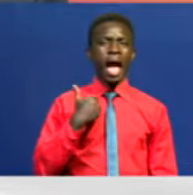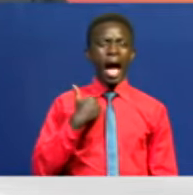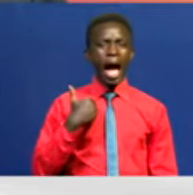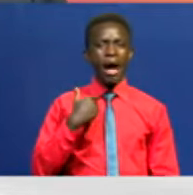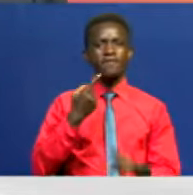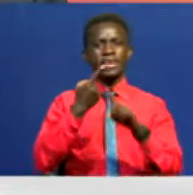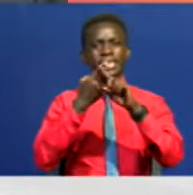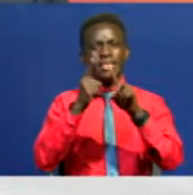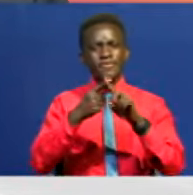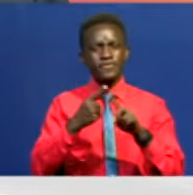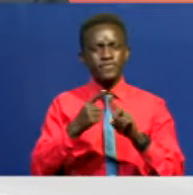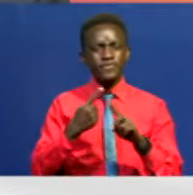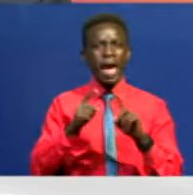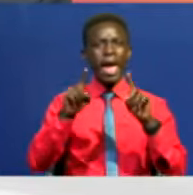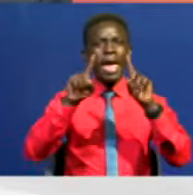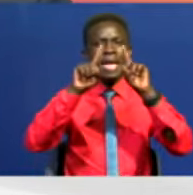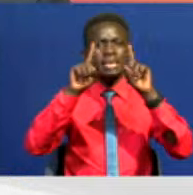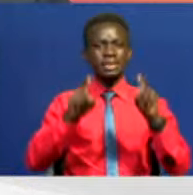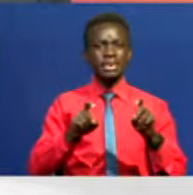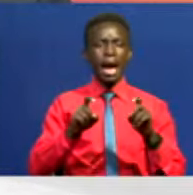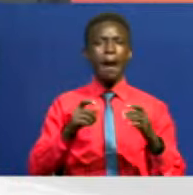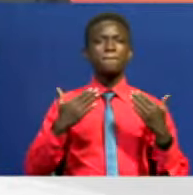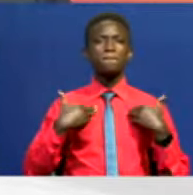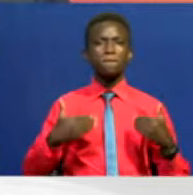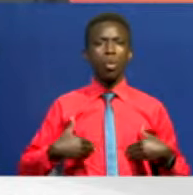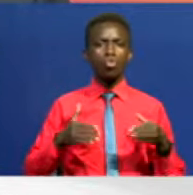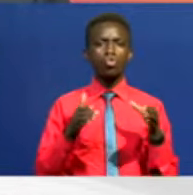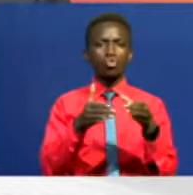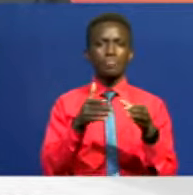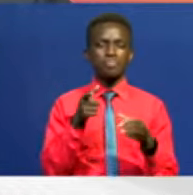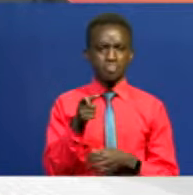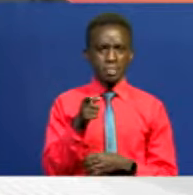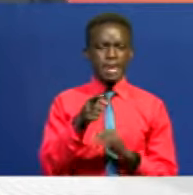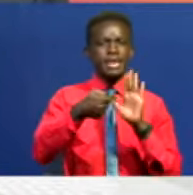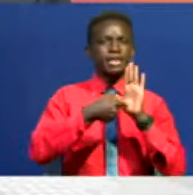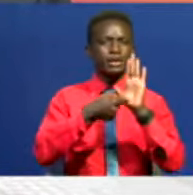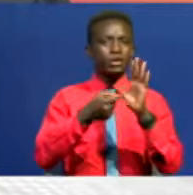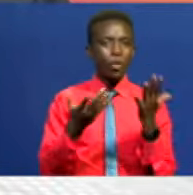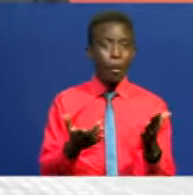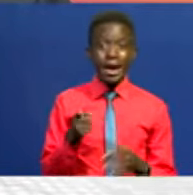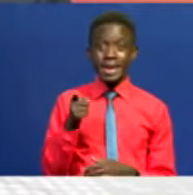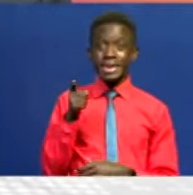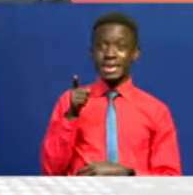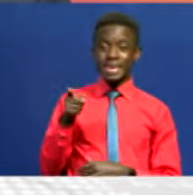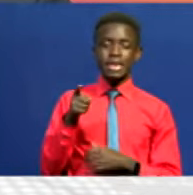various examining bodies. Na hiyo ni njia moja ya kuonyesha mwanafunzi kwamba hichi ni chuo ambacho